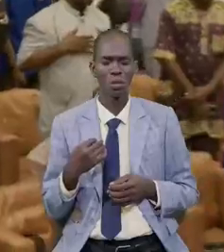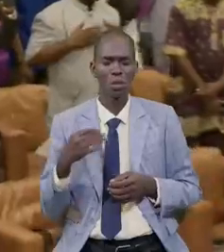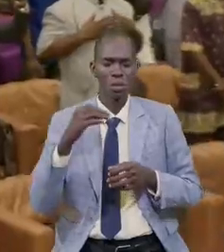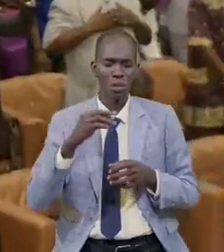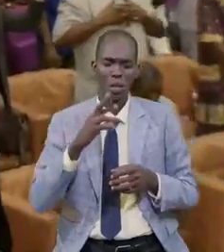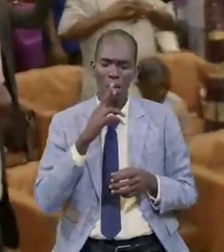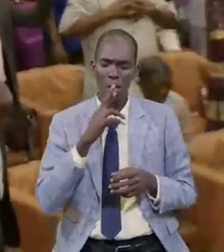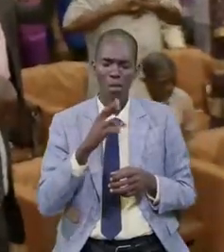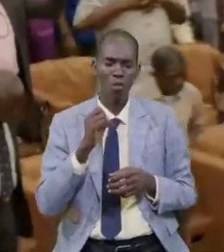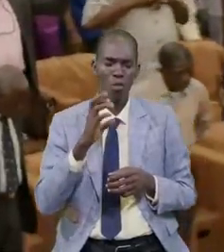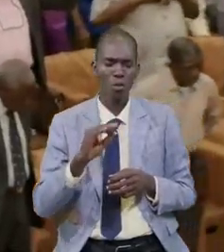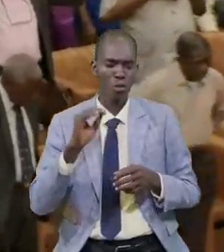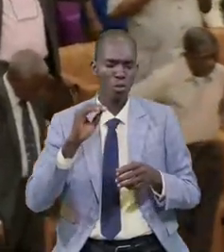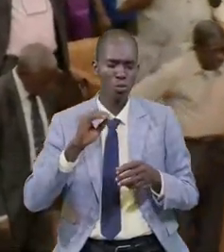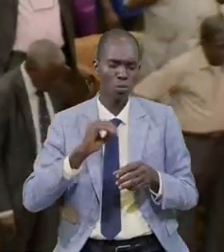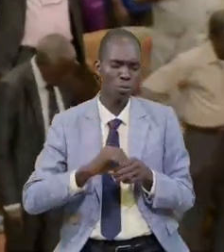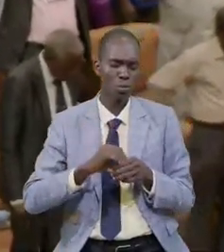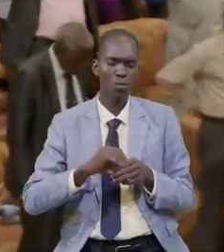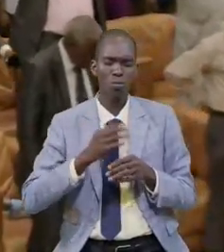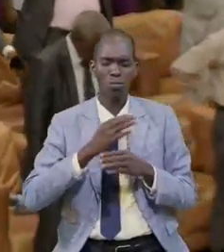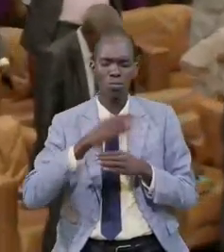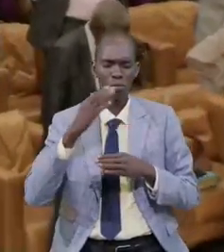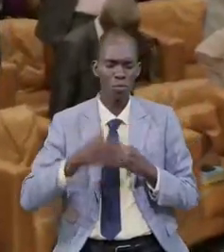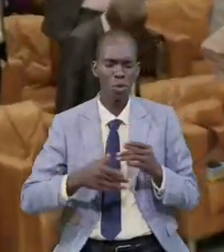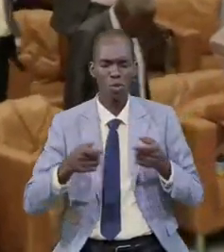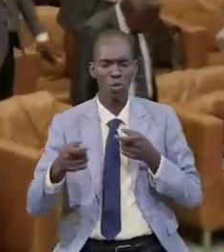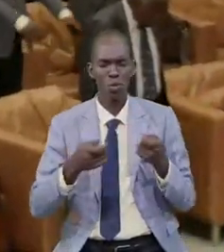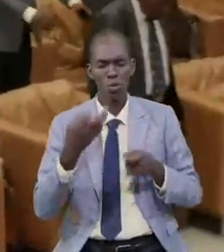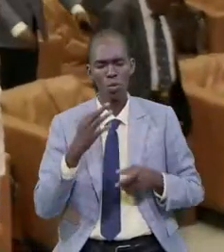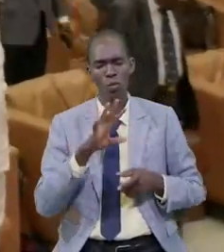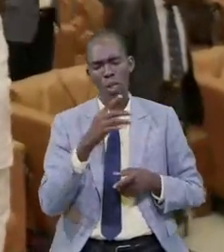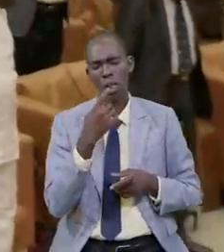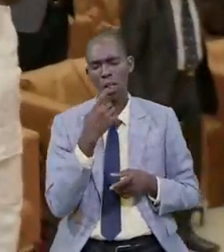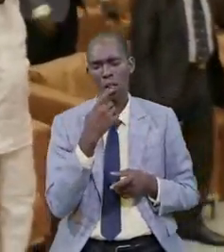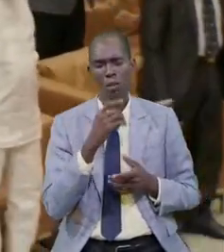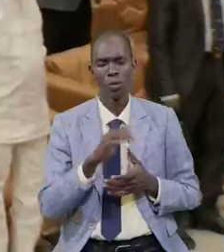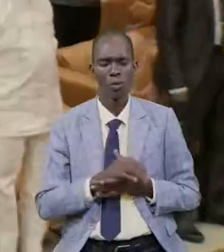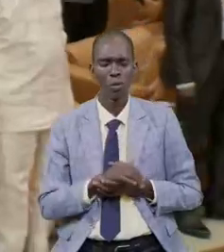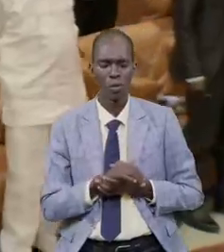et ainsi il contrôlera votre langue.